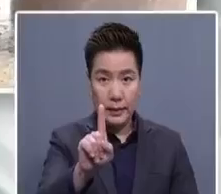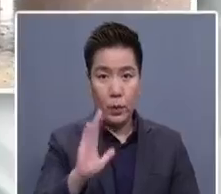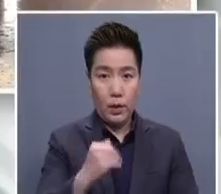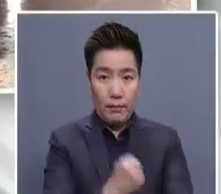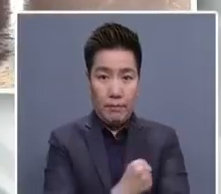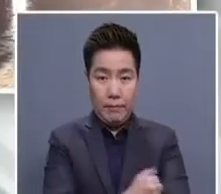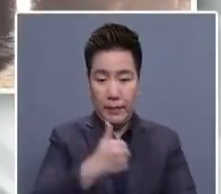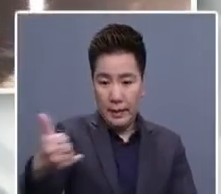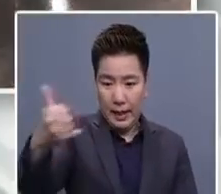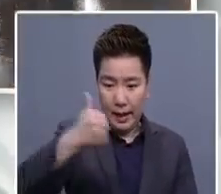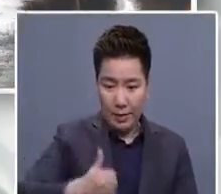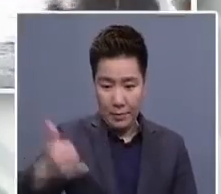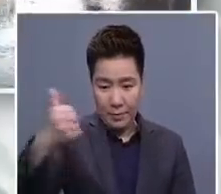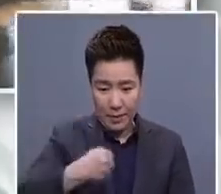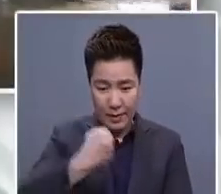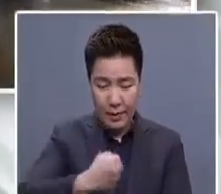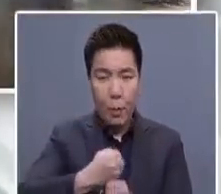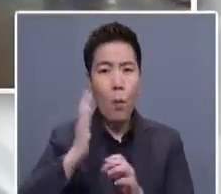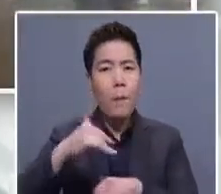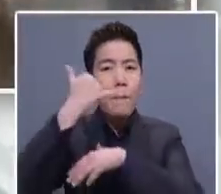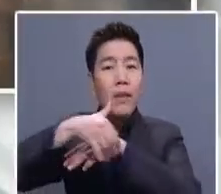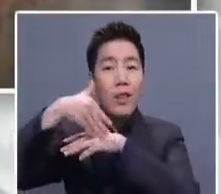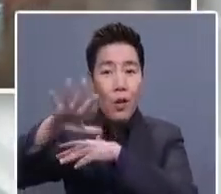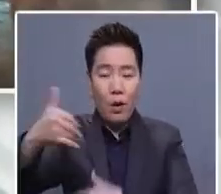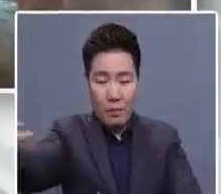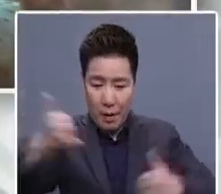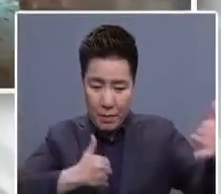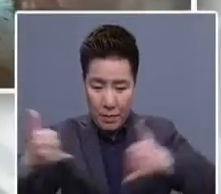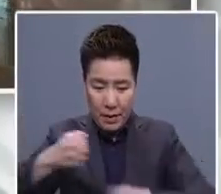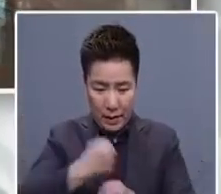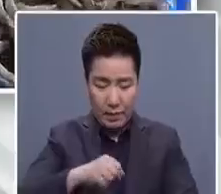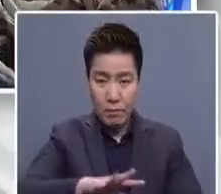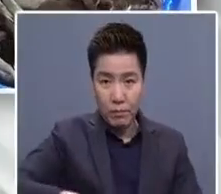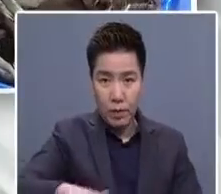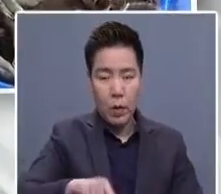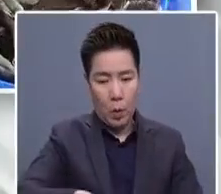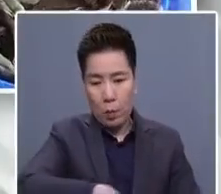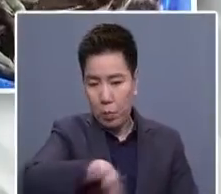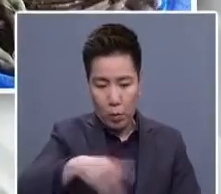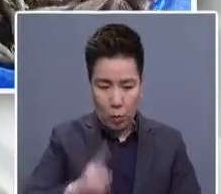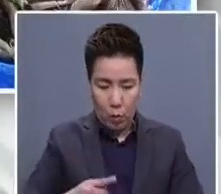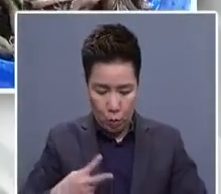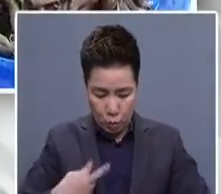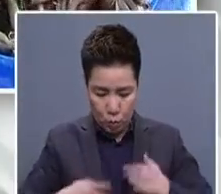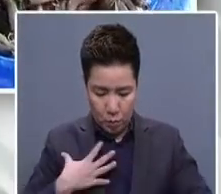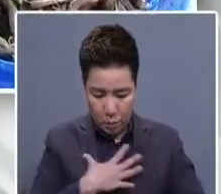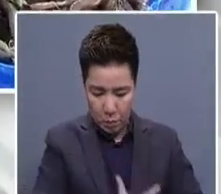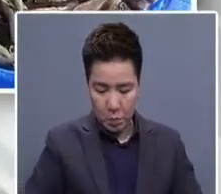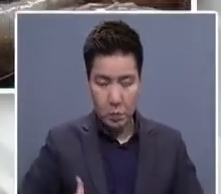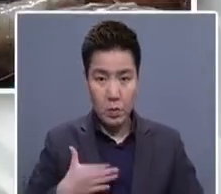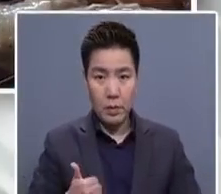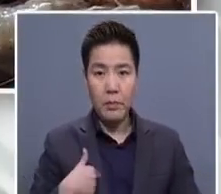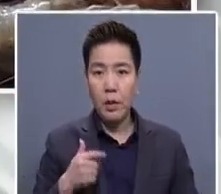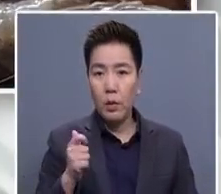รงงานต่างด้าวที่เข้ามาทำงานเนี่ยดูแลสุขภาพโดยอย่างดีเพราะว่ามี